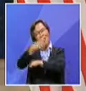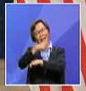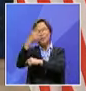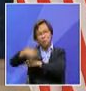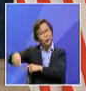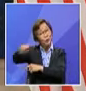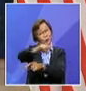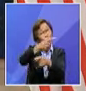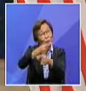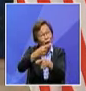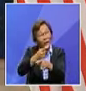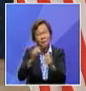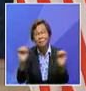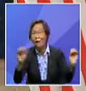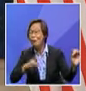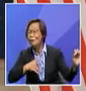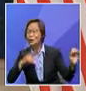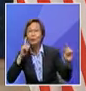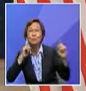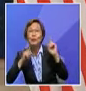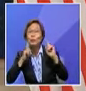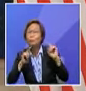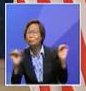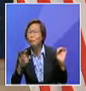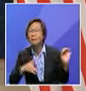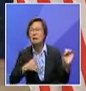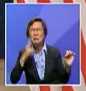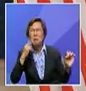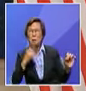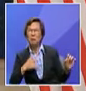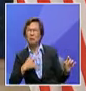dan saudari tanpa rasa malu dan janggal.